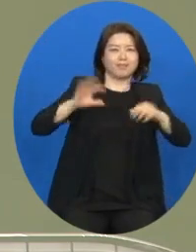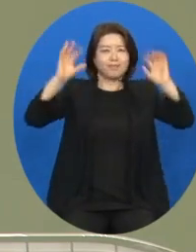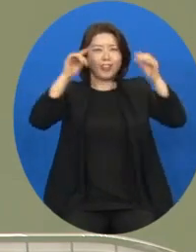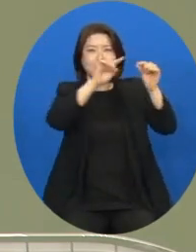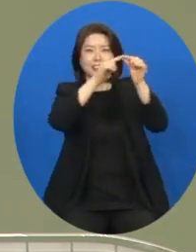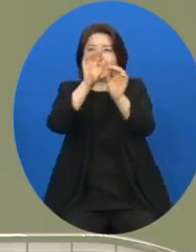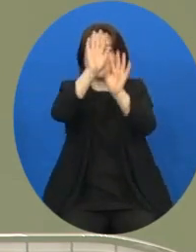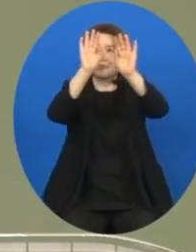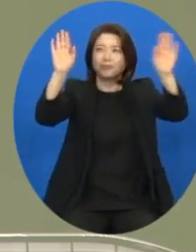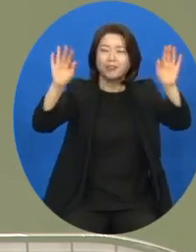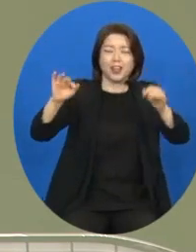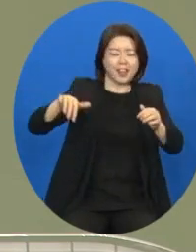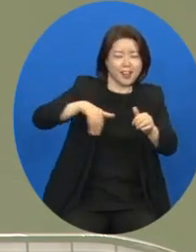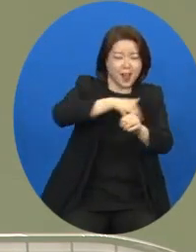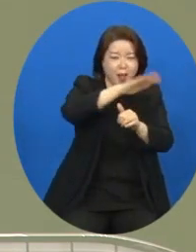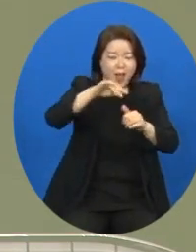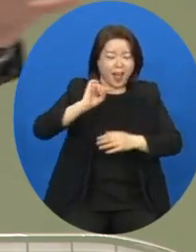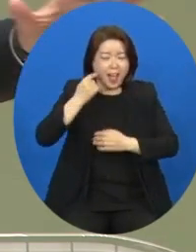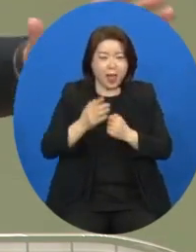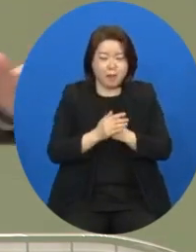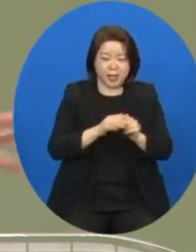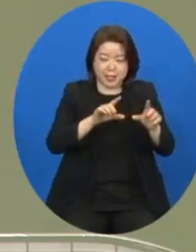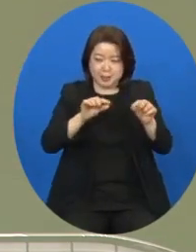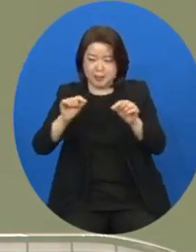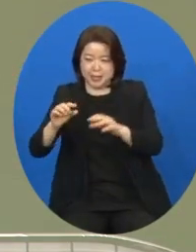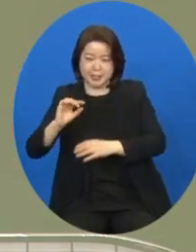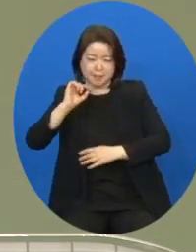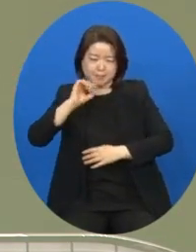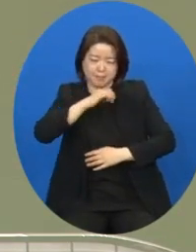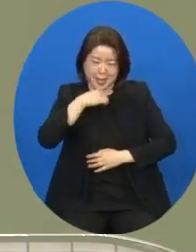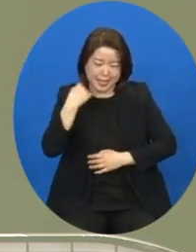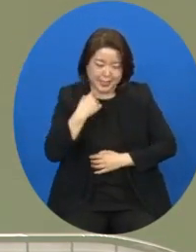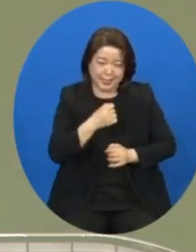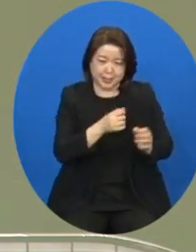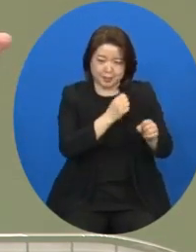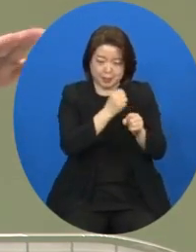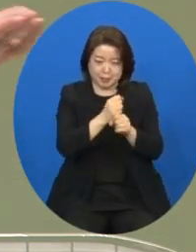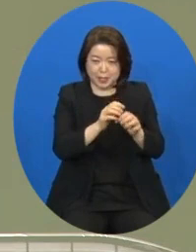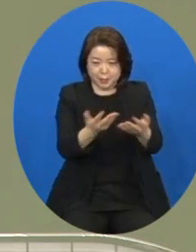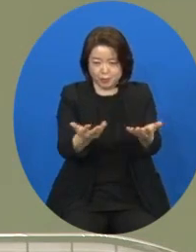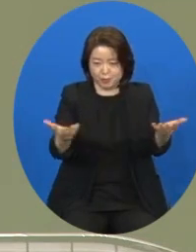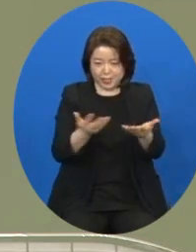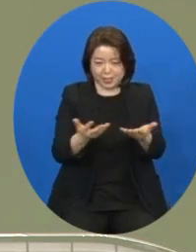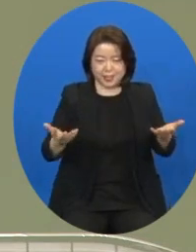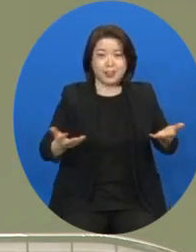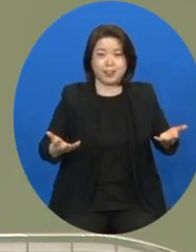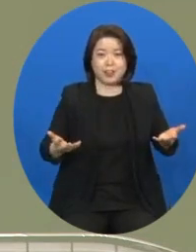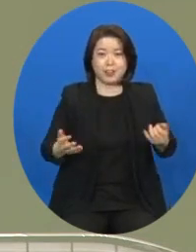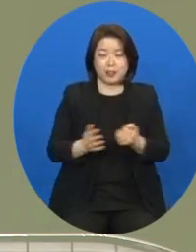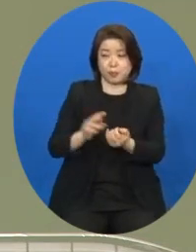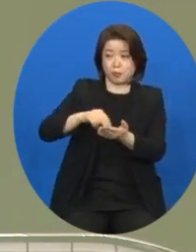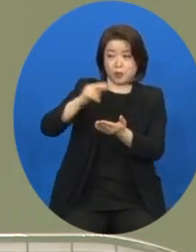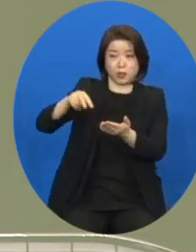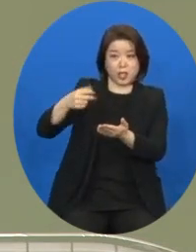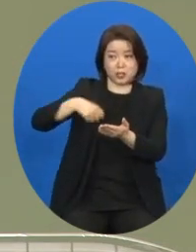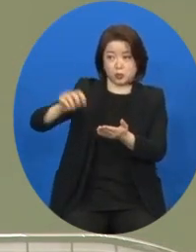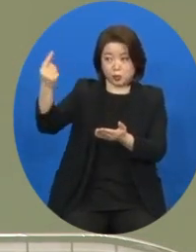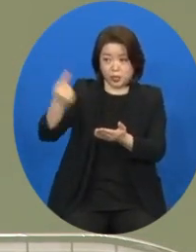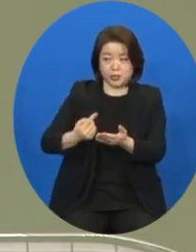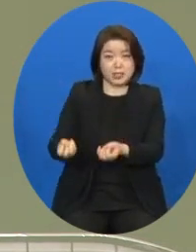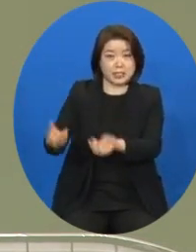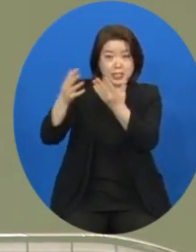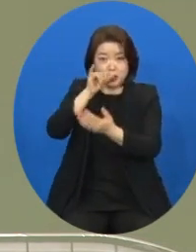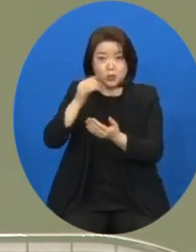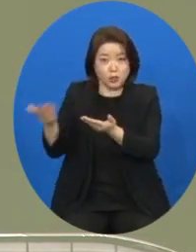붙이고 음식을 해가지고 막 잔치를 벌린 거예요. 탕자가 돌아와서 아버지가 잔치를 벌였잖아요. 아들이